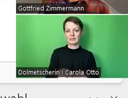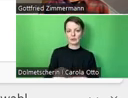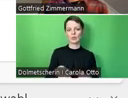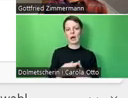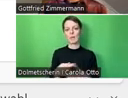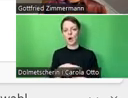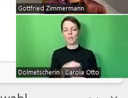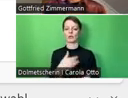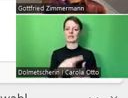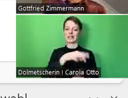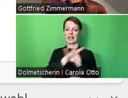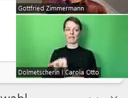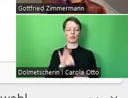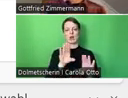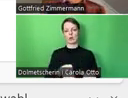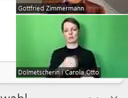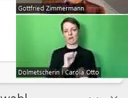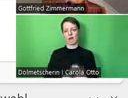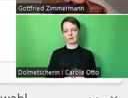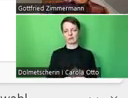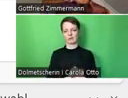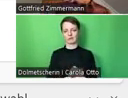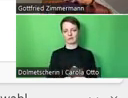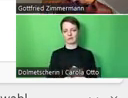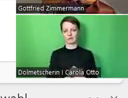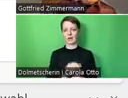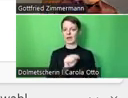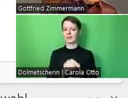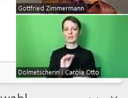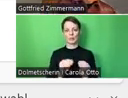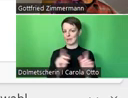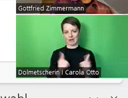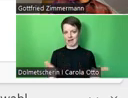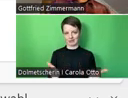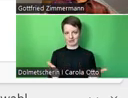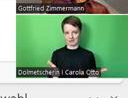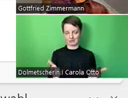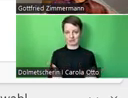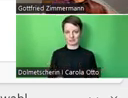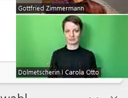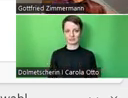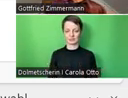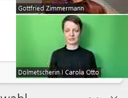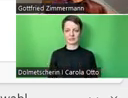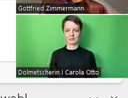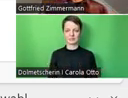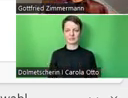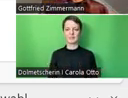dieses GIF abschalten. Also das ist grundsätzlich kein Problem. Ich muss aber